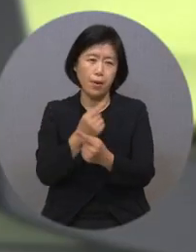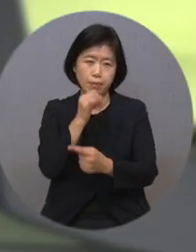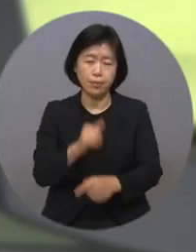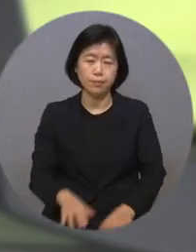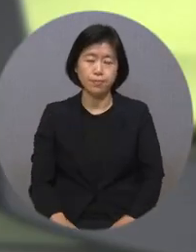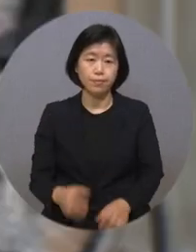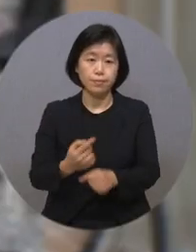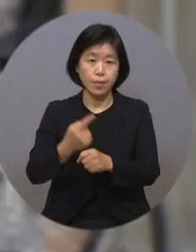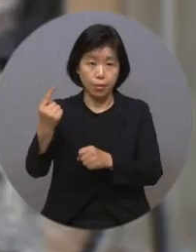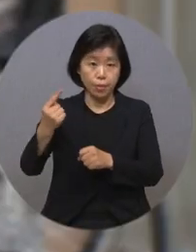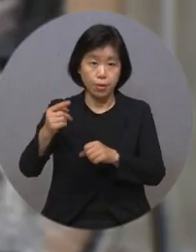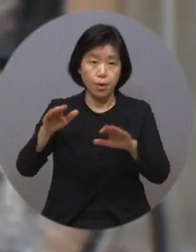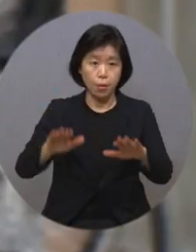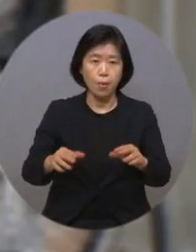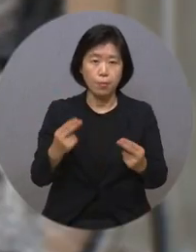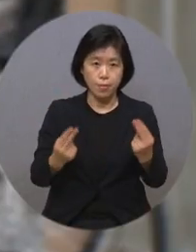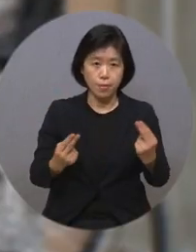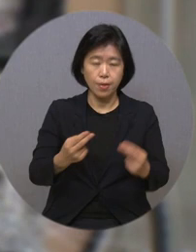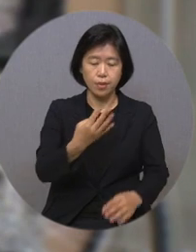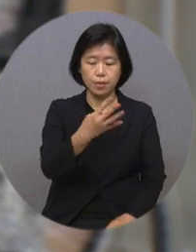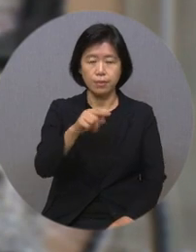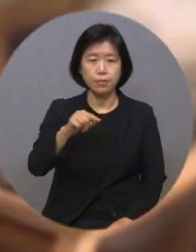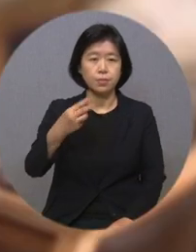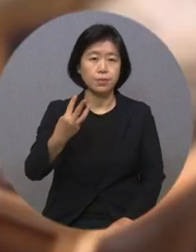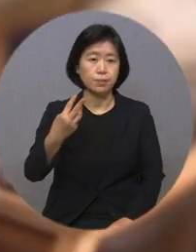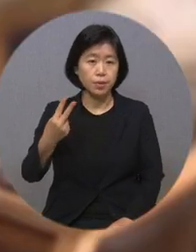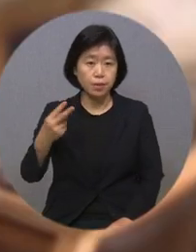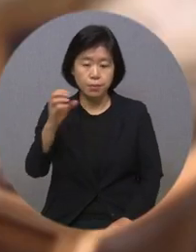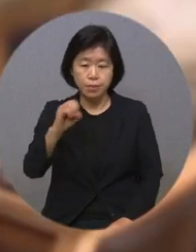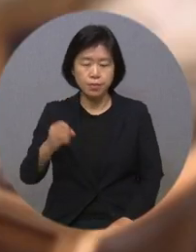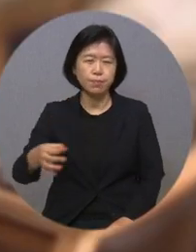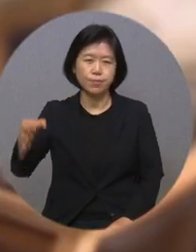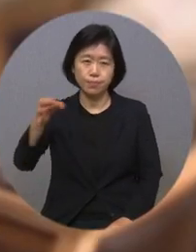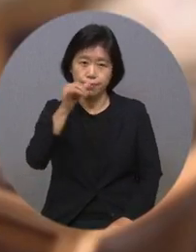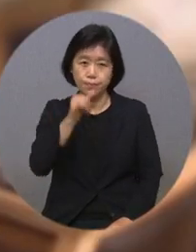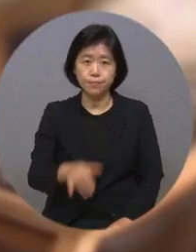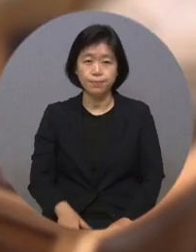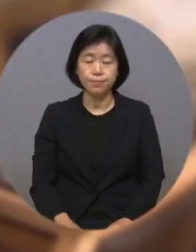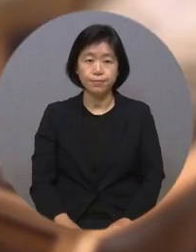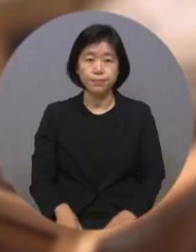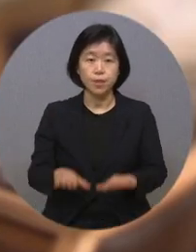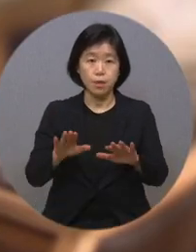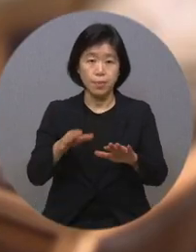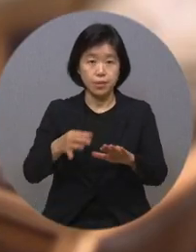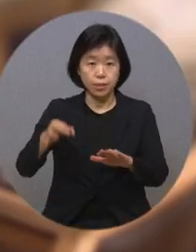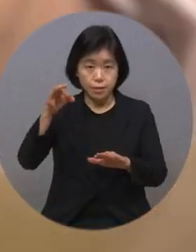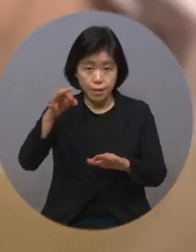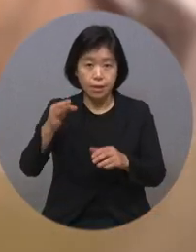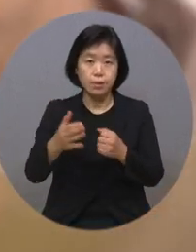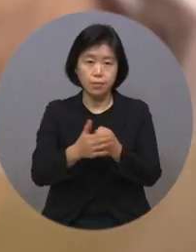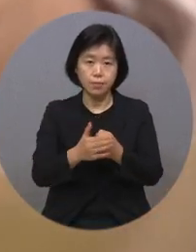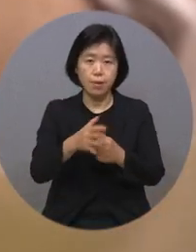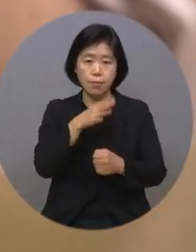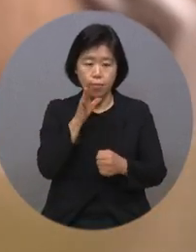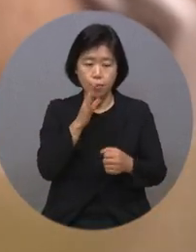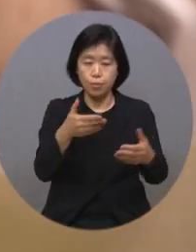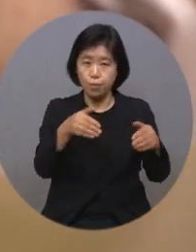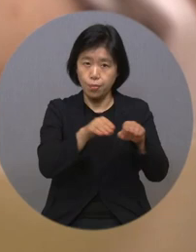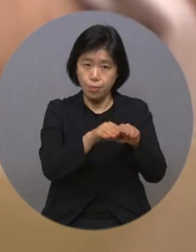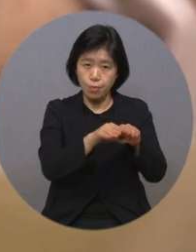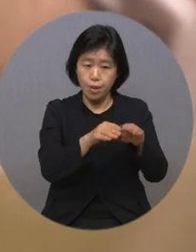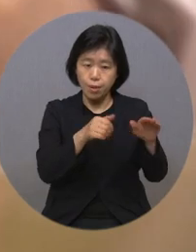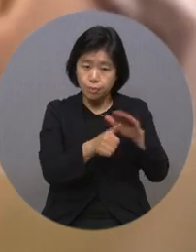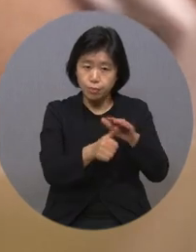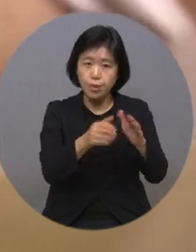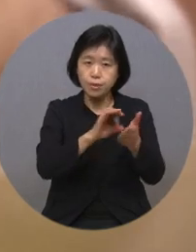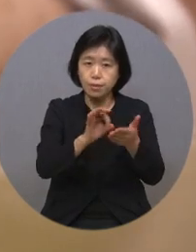향수가 는 올해 대비 평균 4.3 2% 인상 됩니다 이번 인상으로 노인 요양 시설을 이용할 경우 하루 당